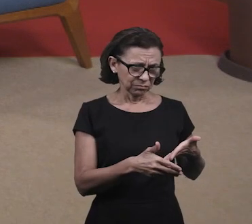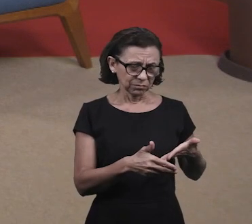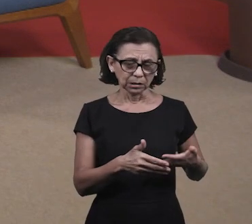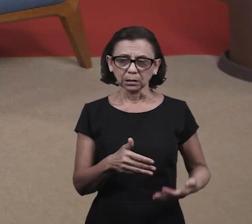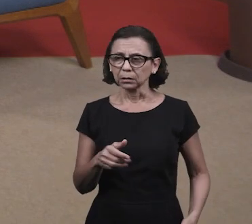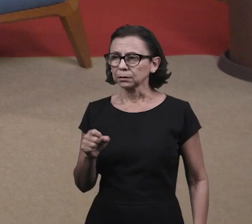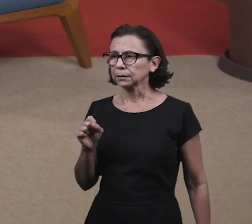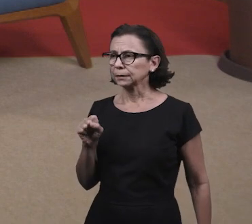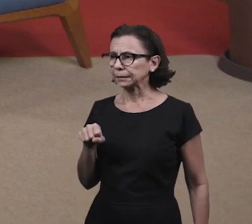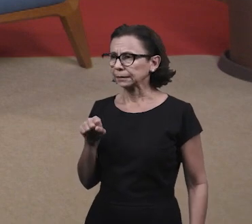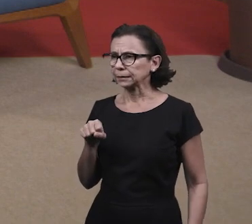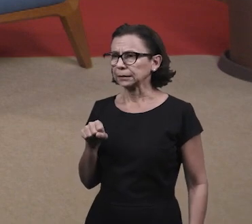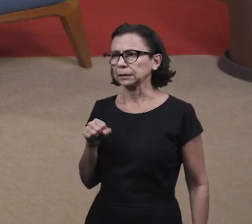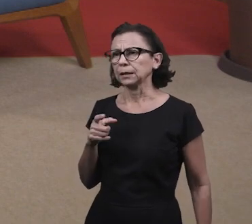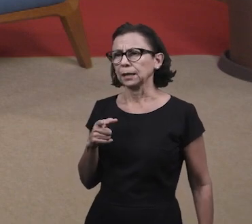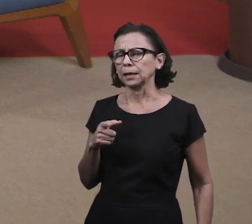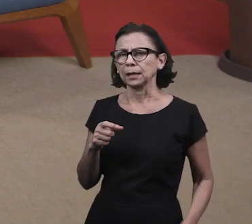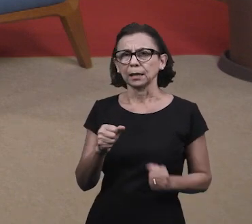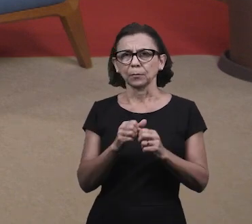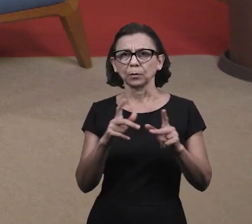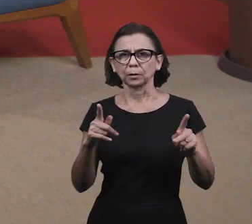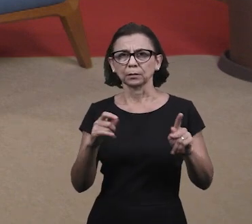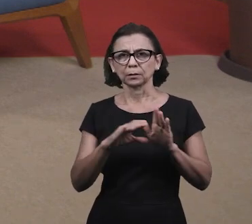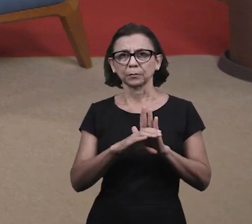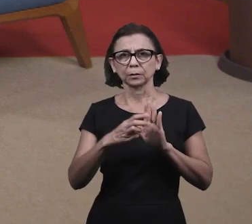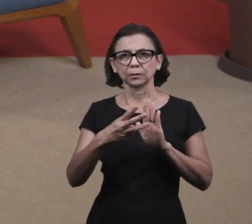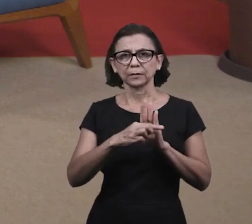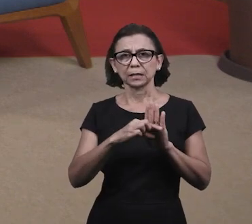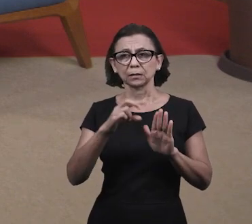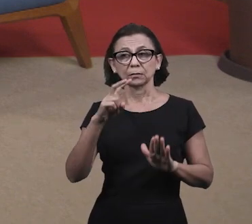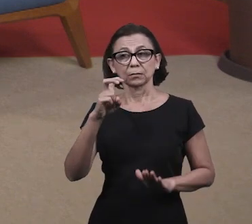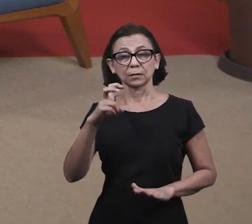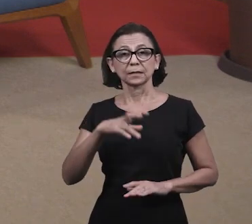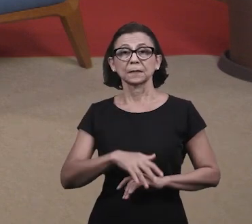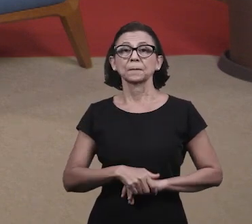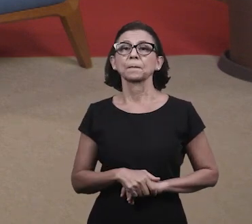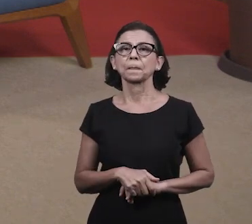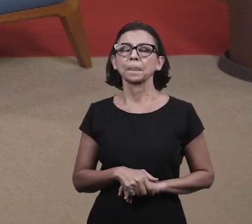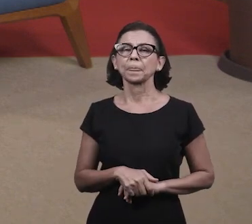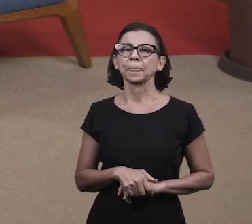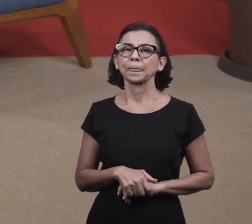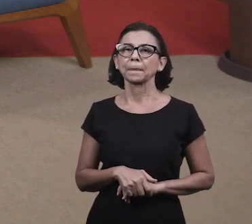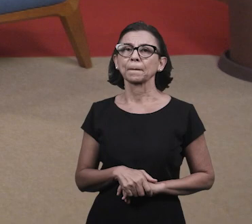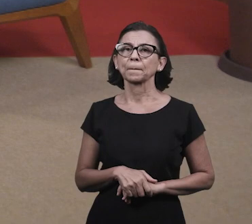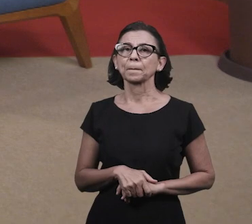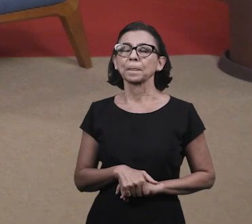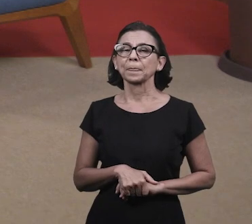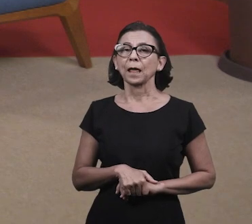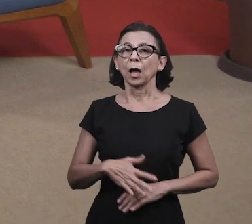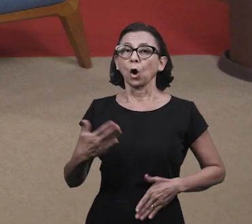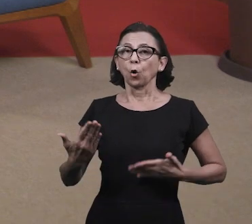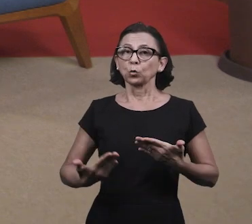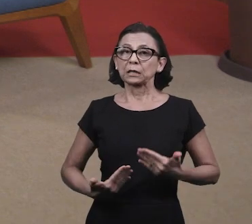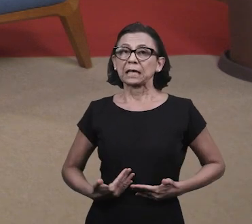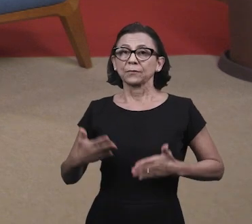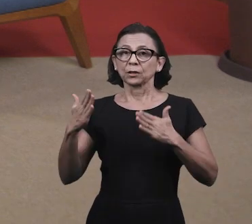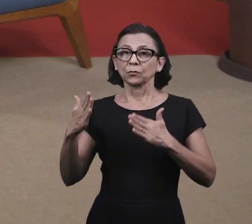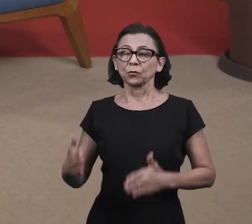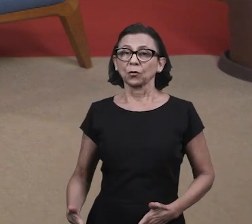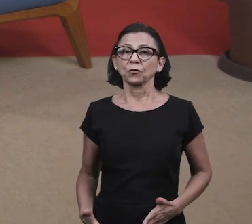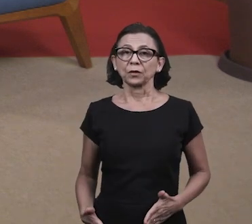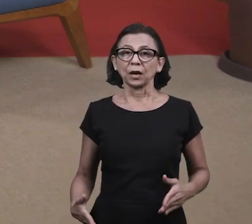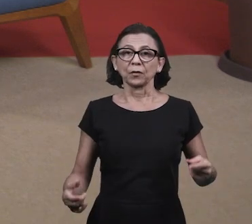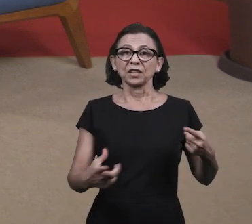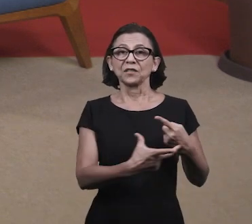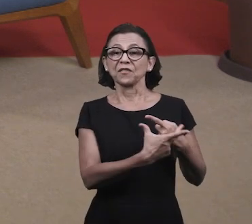en Apocalypse, je pense qu'il est là même, Apocalypse 3:5, qui dit, c'est lui qui vaincra. Vaincra quoi? Le